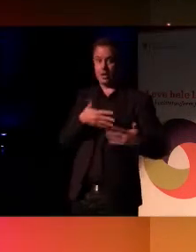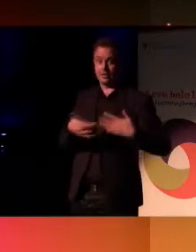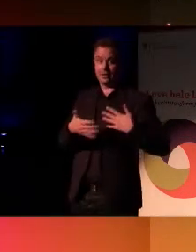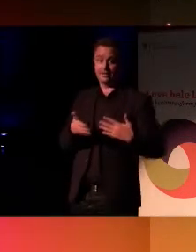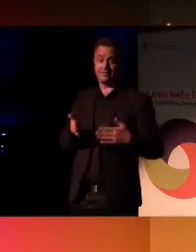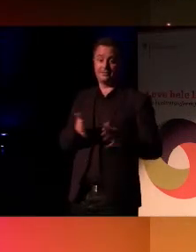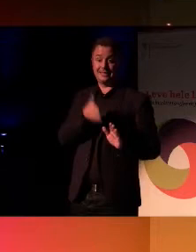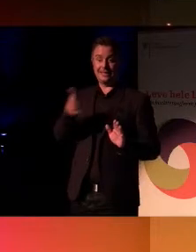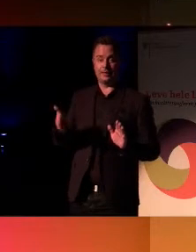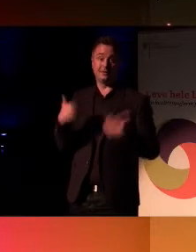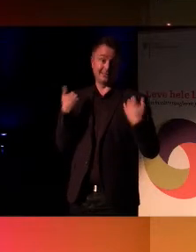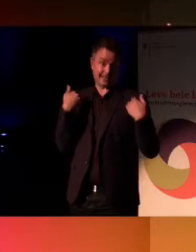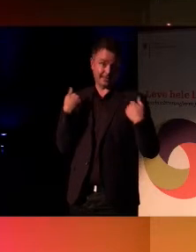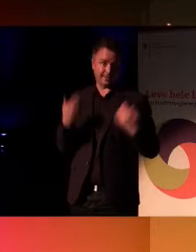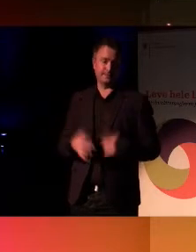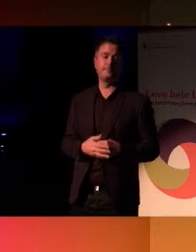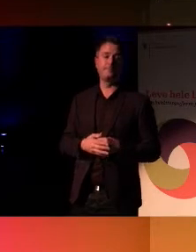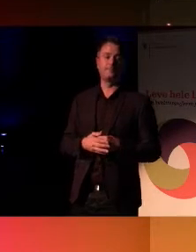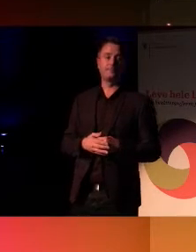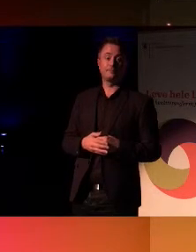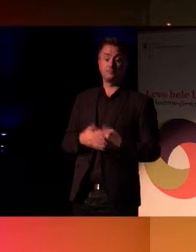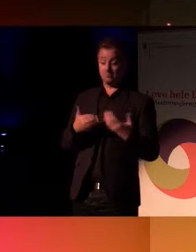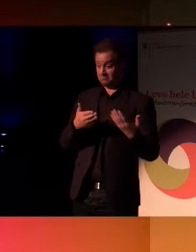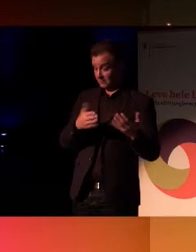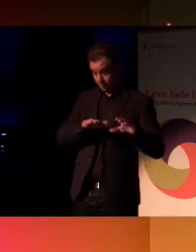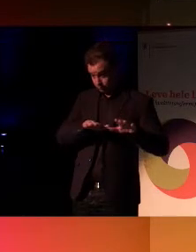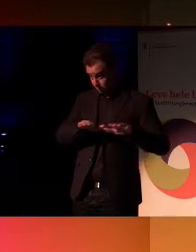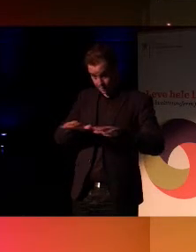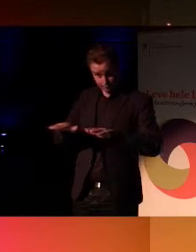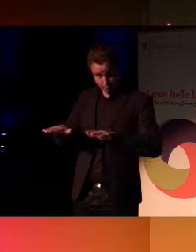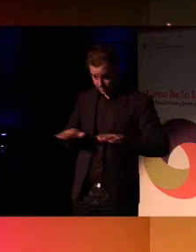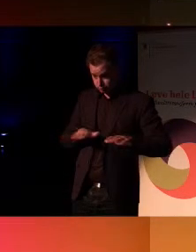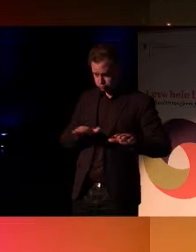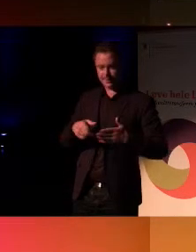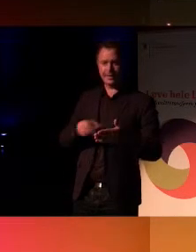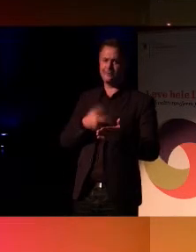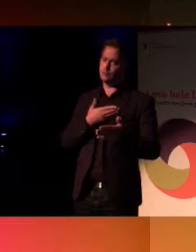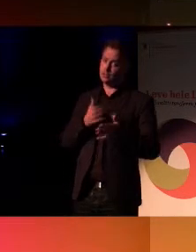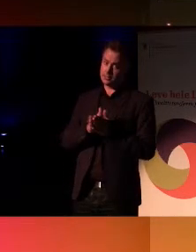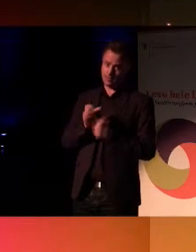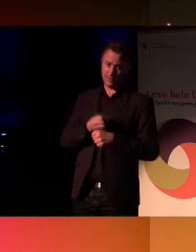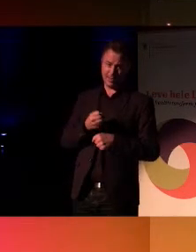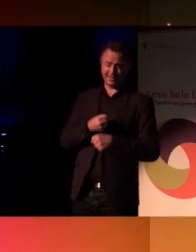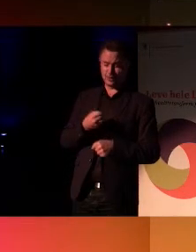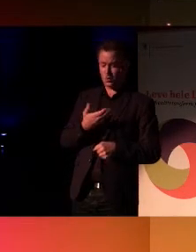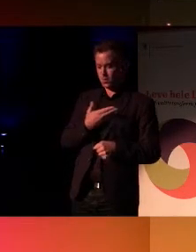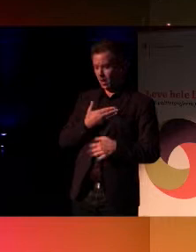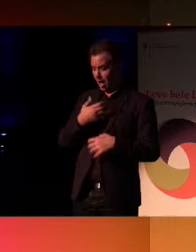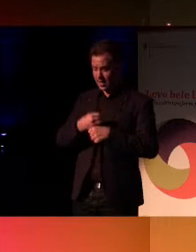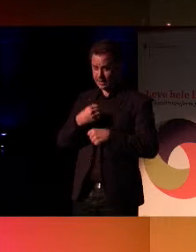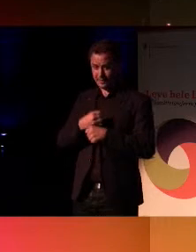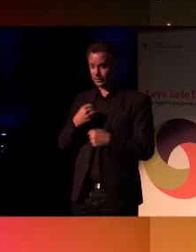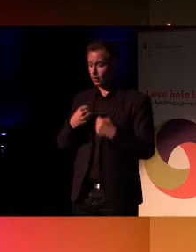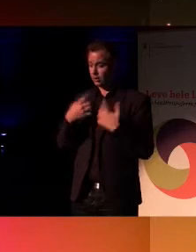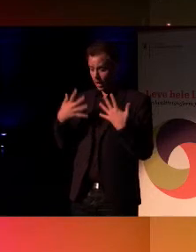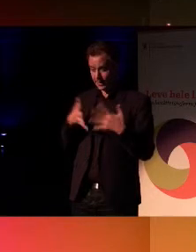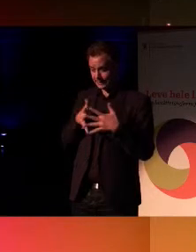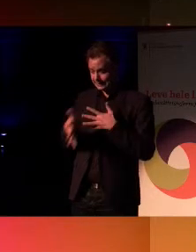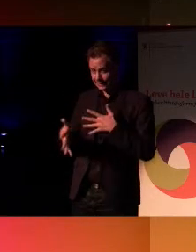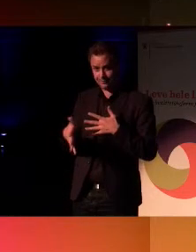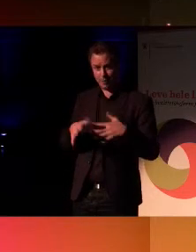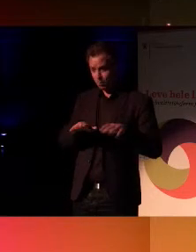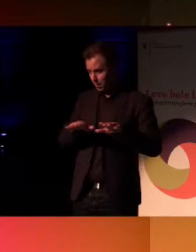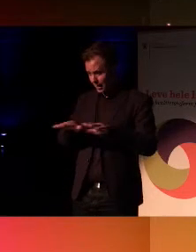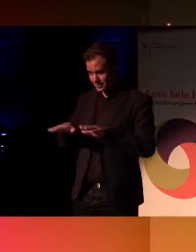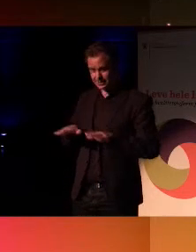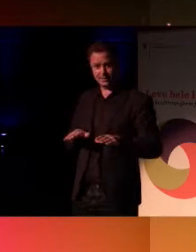Det er klart at for å få på plass dette, så kreves det mye samarbeid. Det er stort arbeid som har vært gjort for å få det på plass. Dette er en del